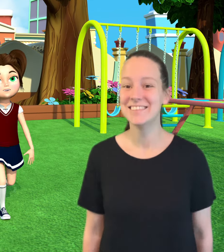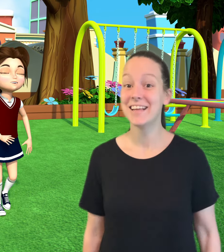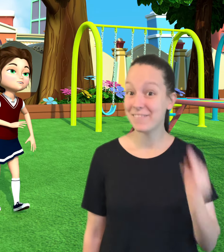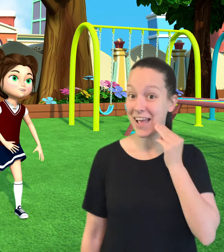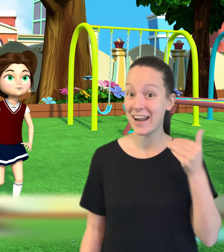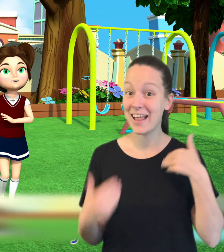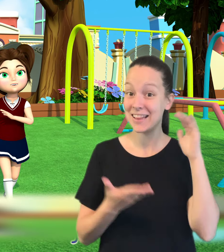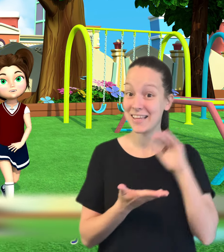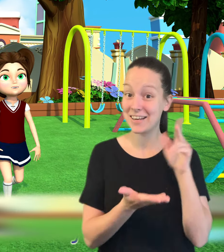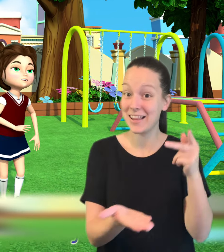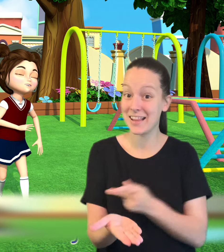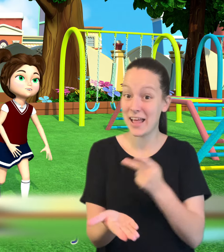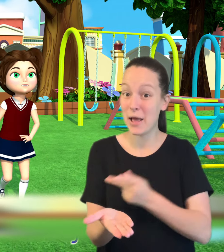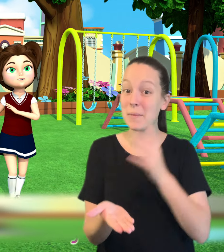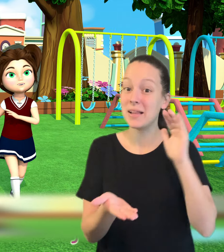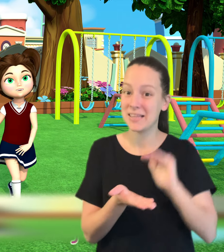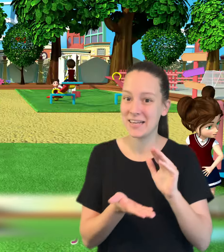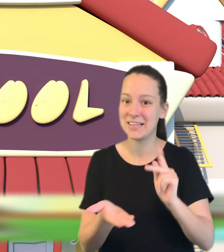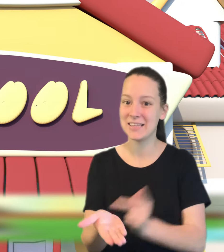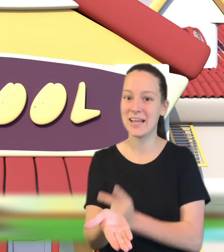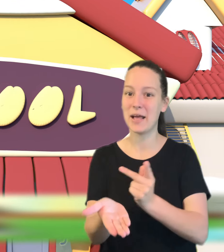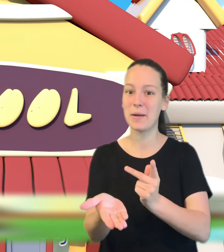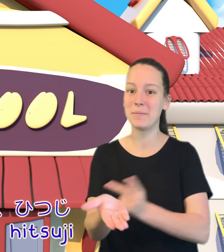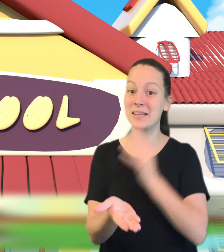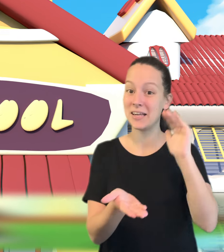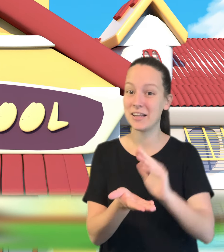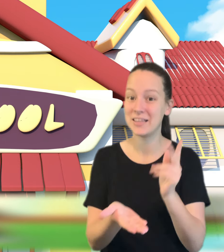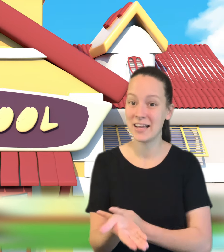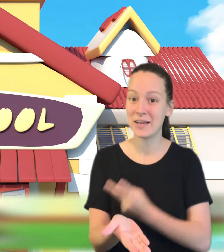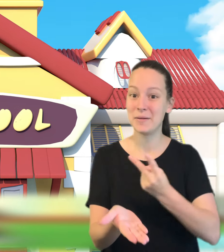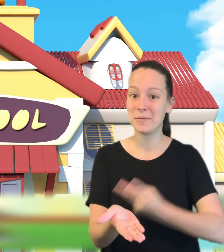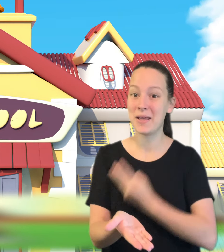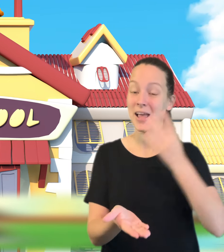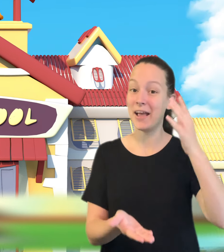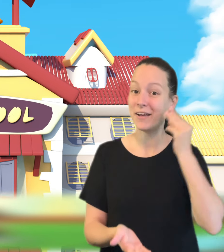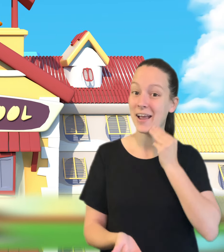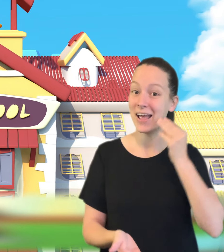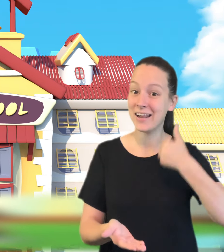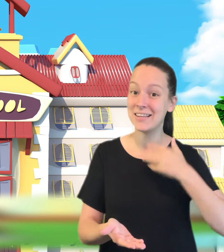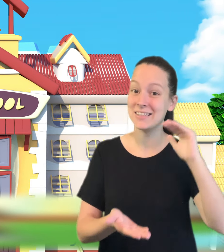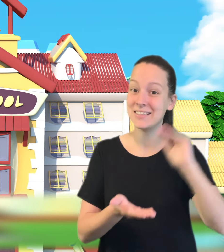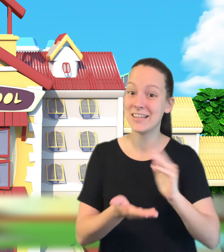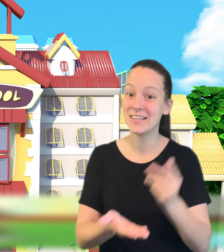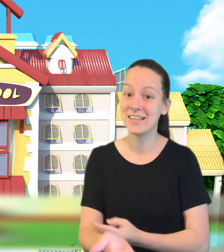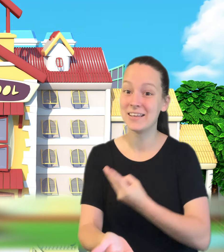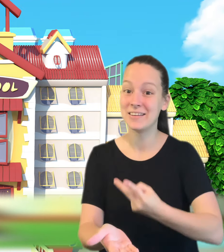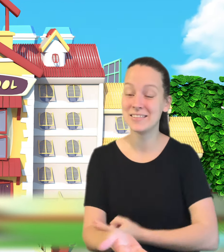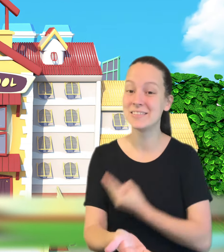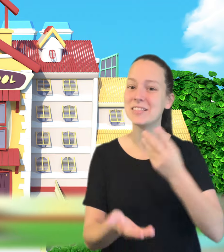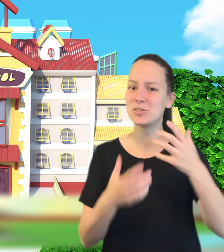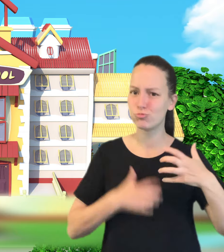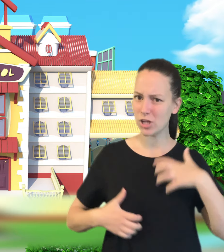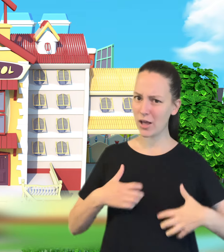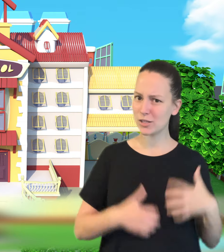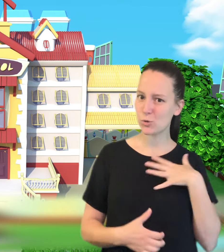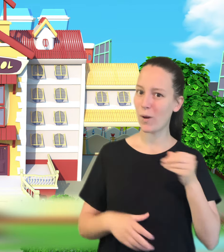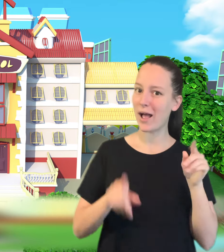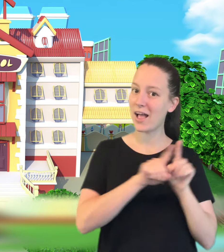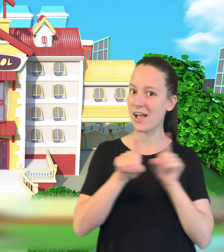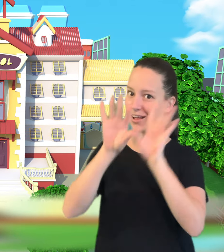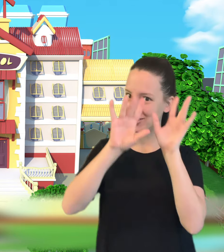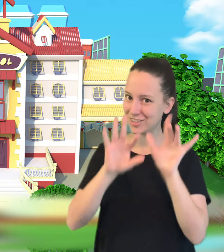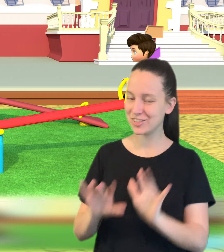羊メリーさんの羊羊羊メリさんの羊